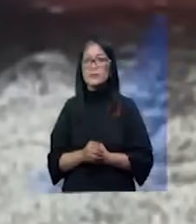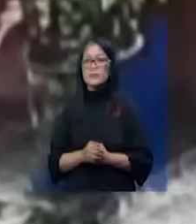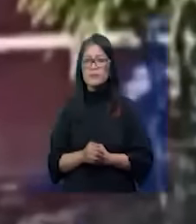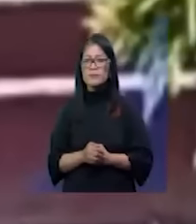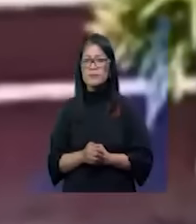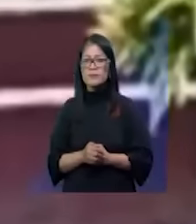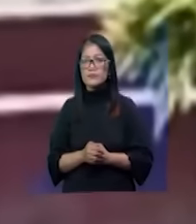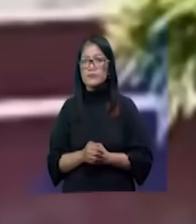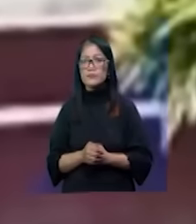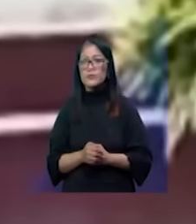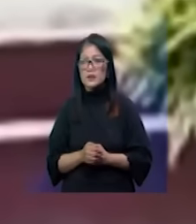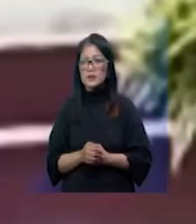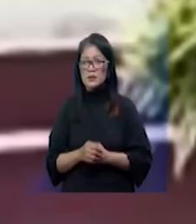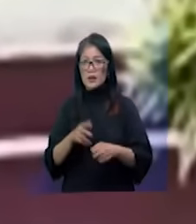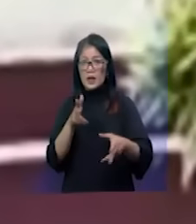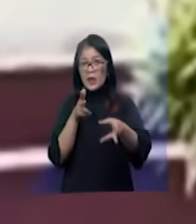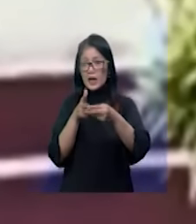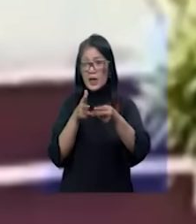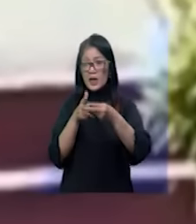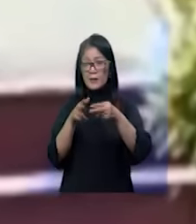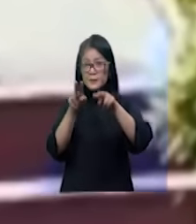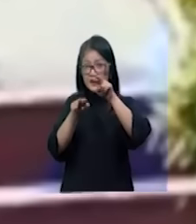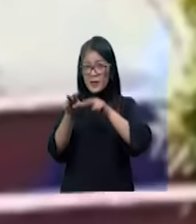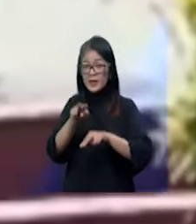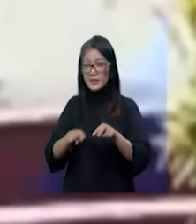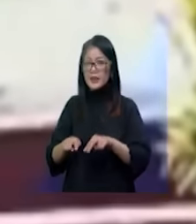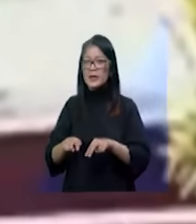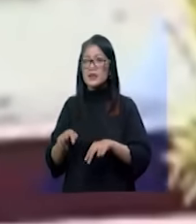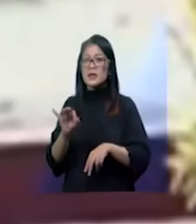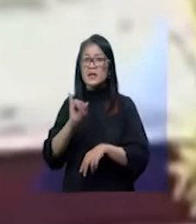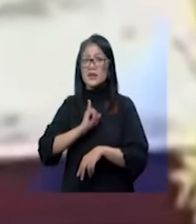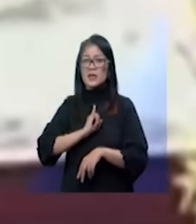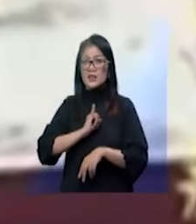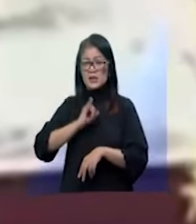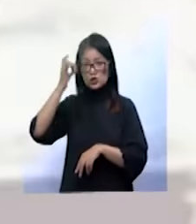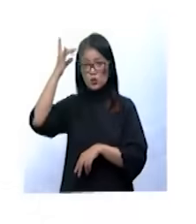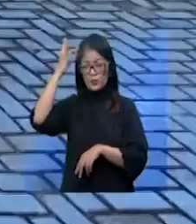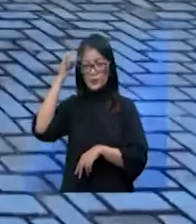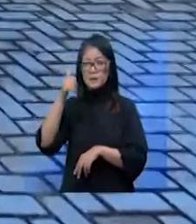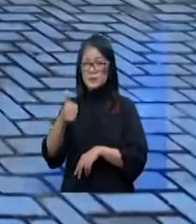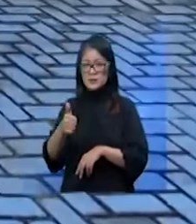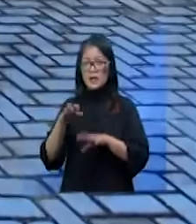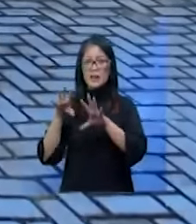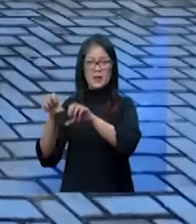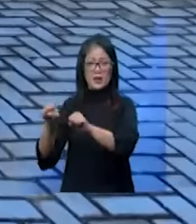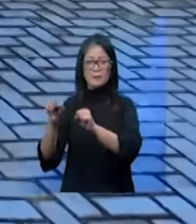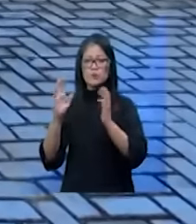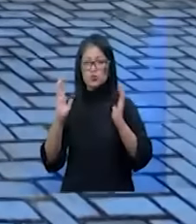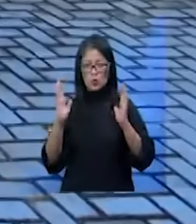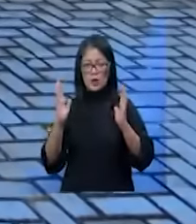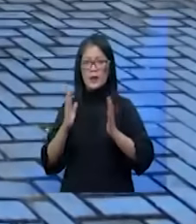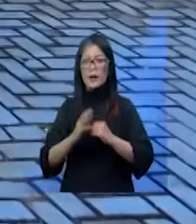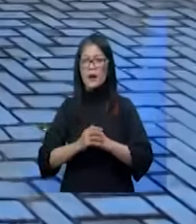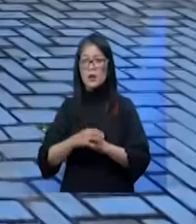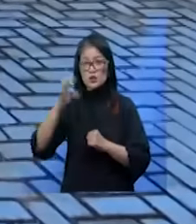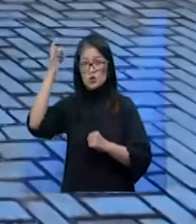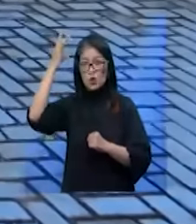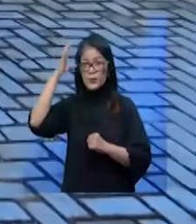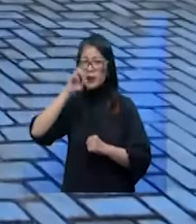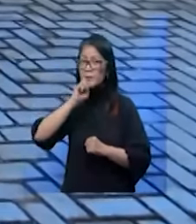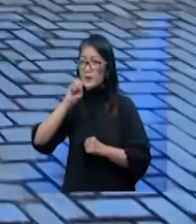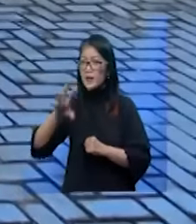Dari penyelidikan rekaman CCTV, polisi dapat menemukan identitas sopir truk dan menangkapnya. Kepada polisi, sopir truk mengaku